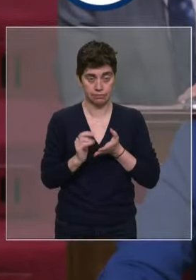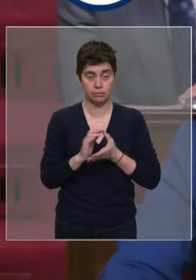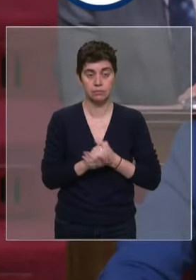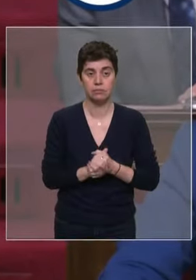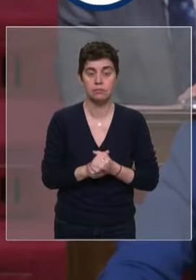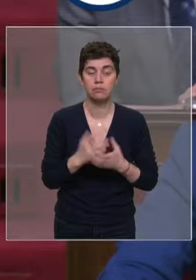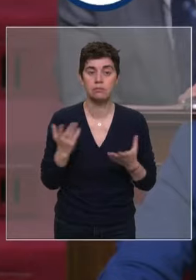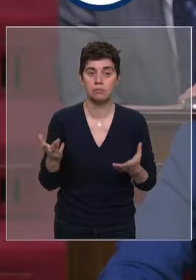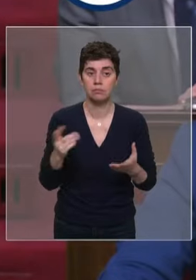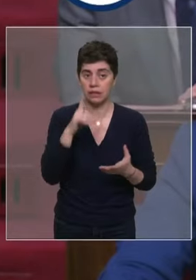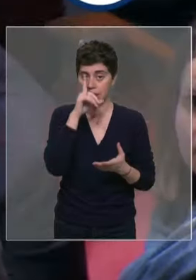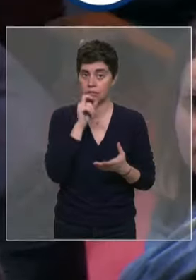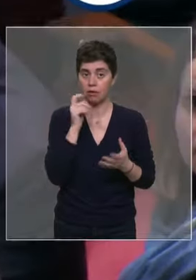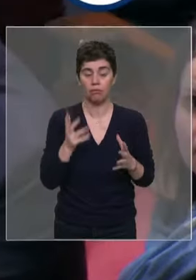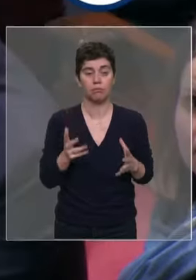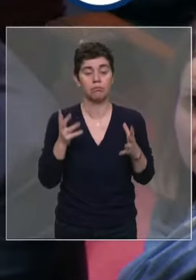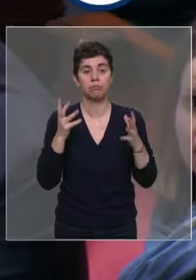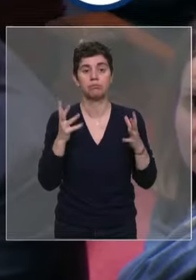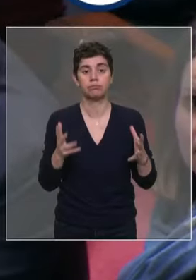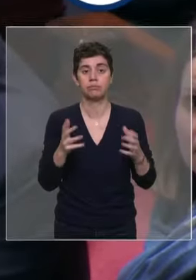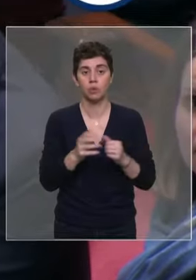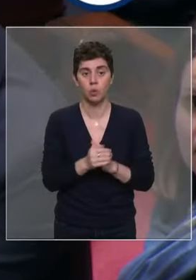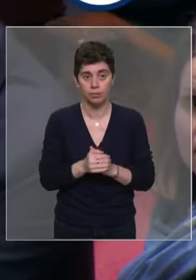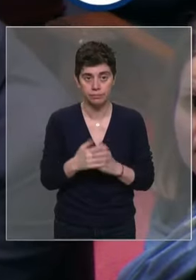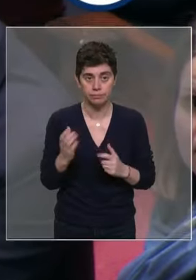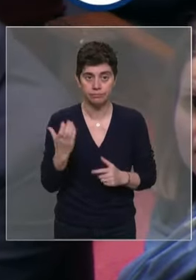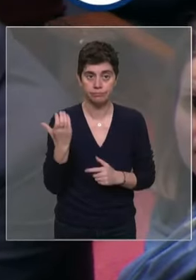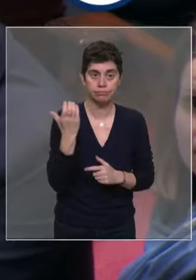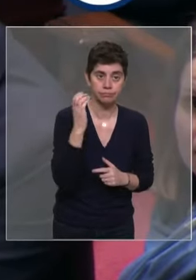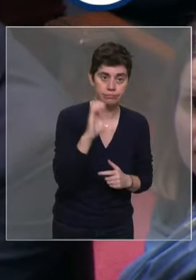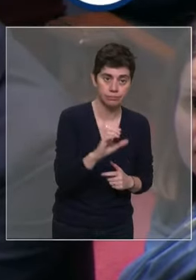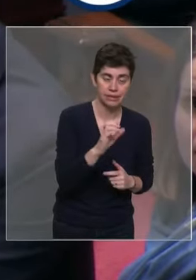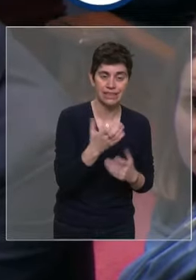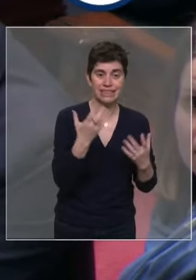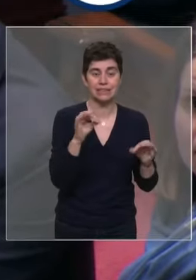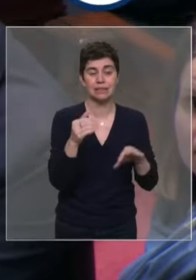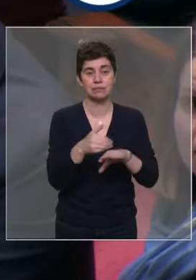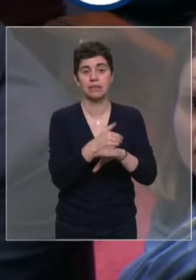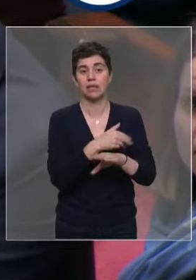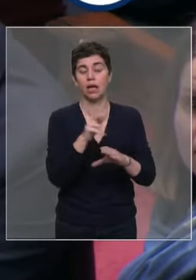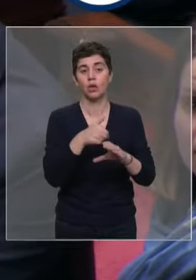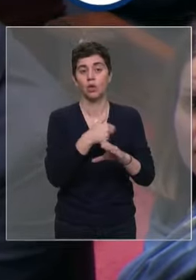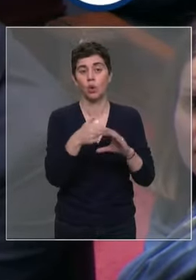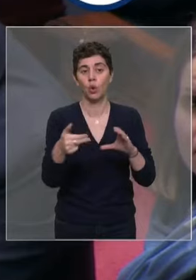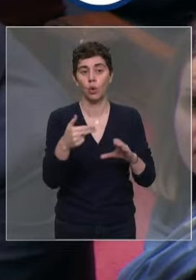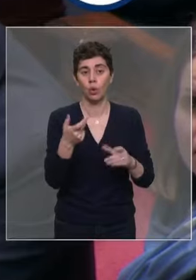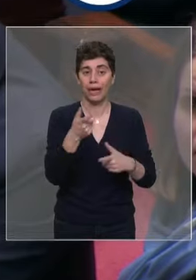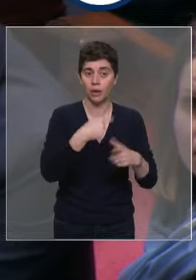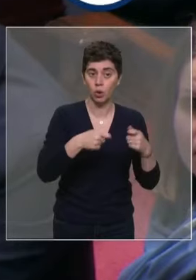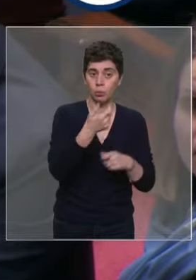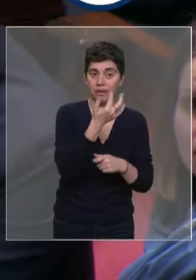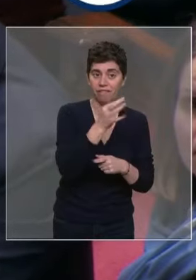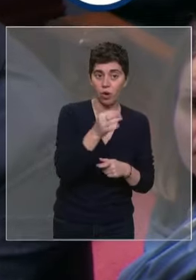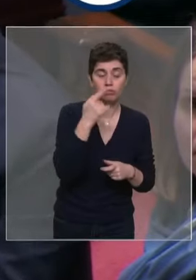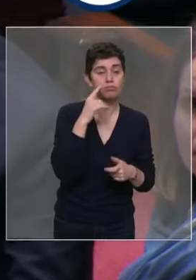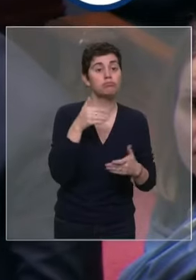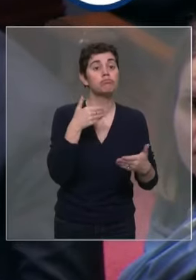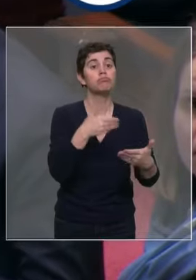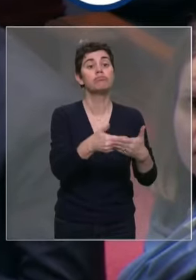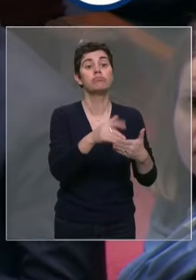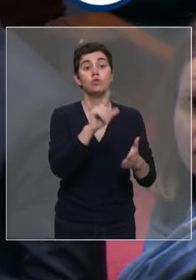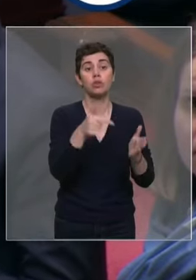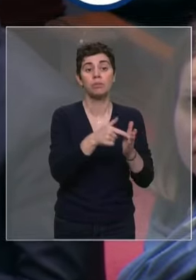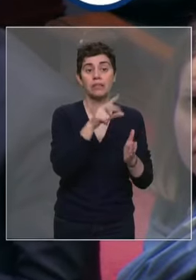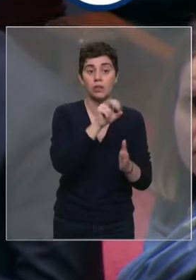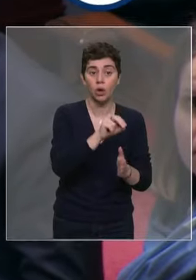notamment l'engagement par le Qatar d'investir 10 milliards d'euros dans l'économie française d'ici à 2030, dans des secteurs absolument considérables